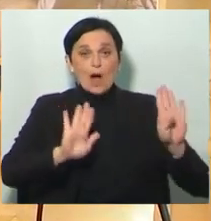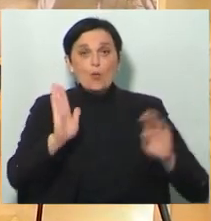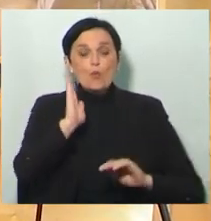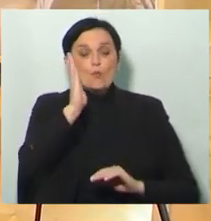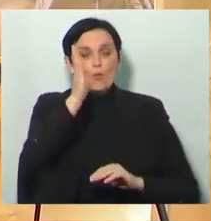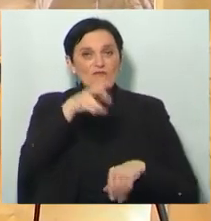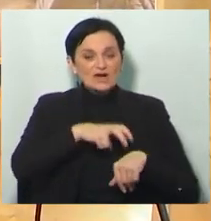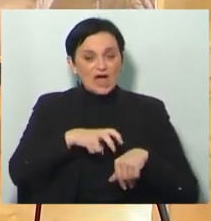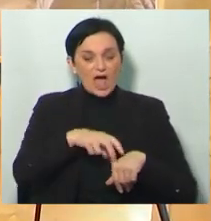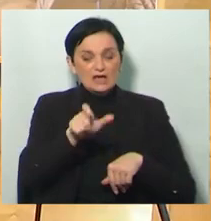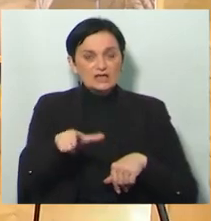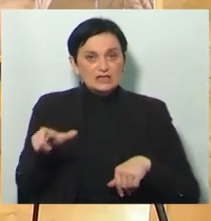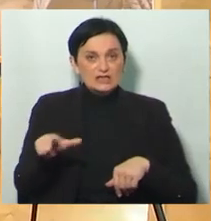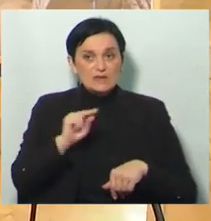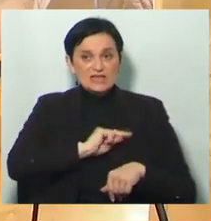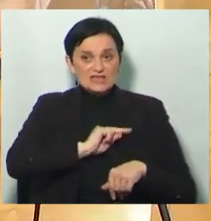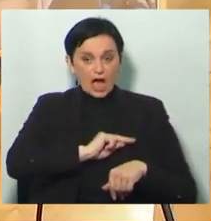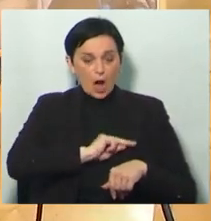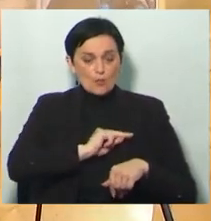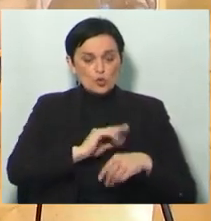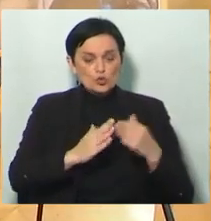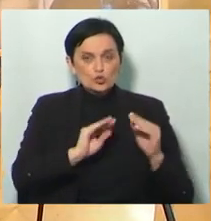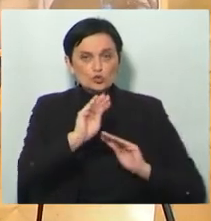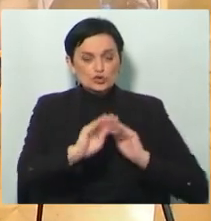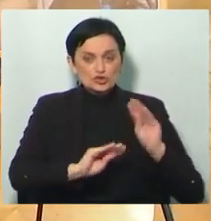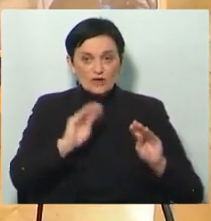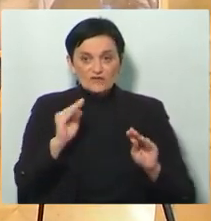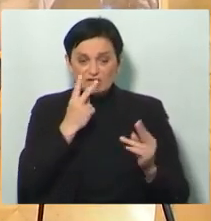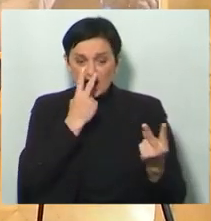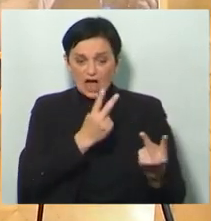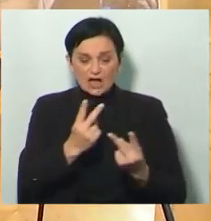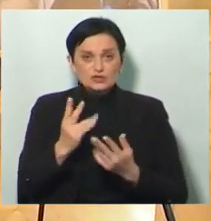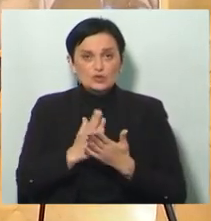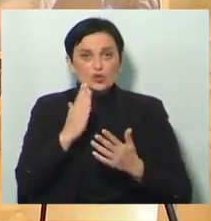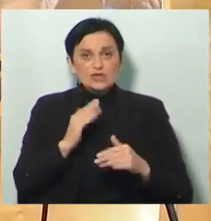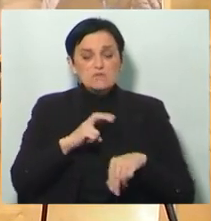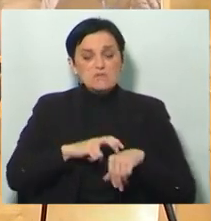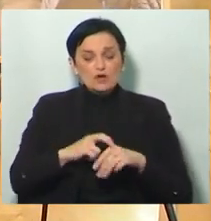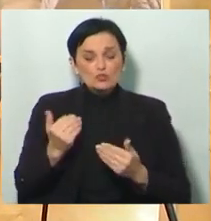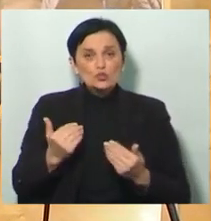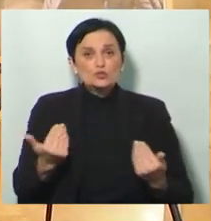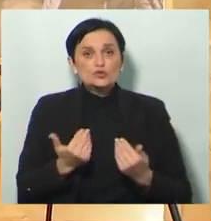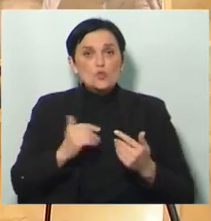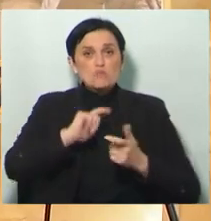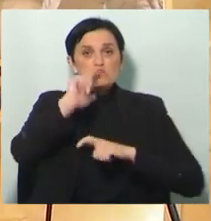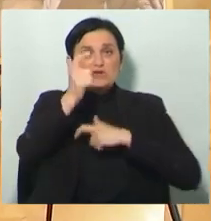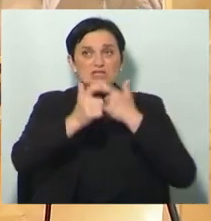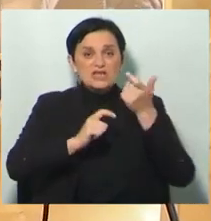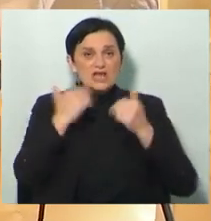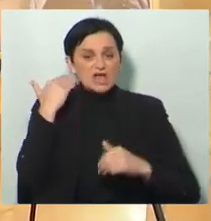მომავალი მედიკოსების ნამუშევრები, რომლებზეც ასახულია მედიკოსების ცხოვრება მთიან აჭარაში,